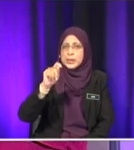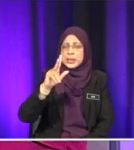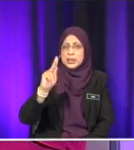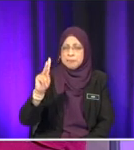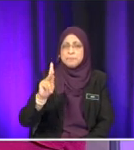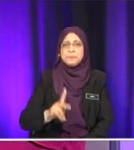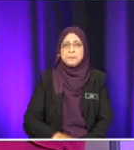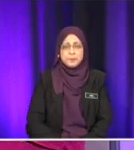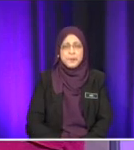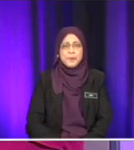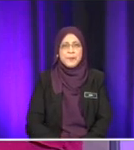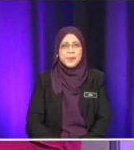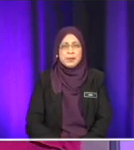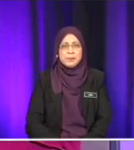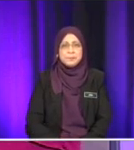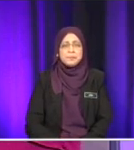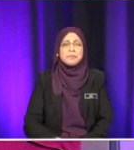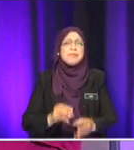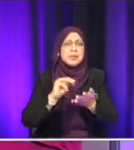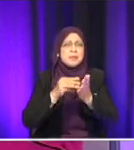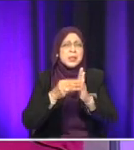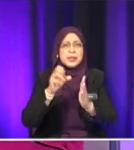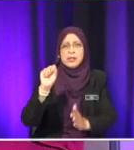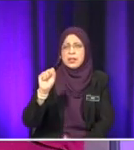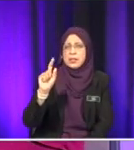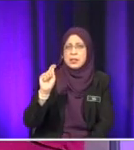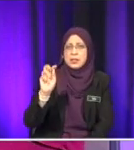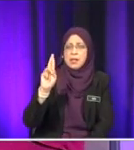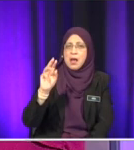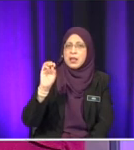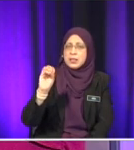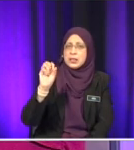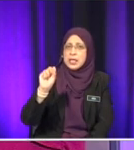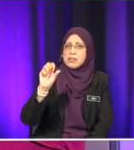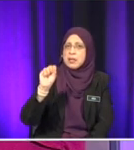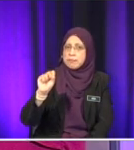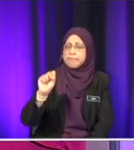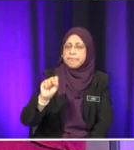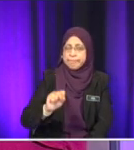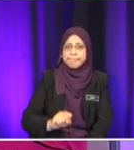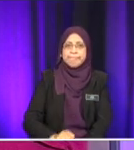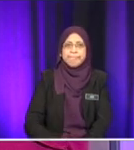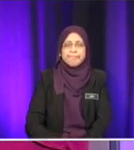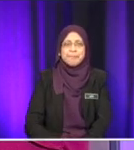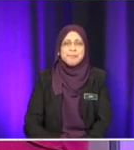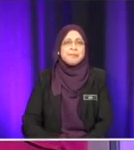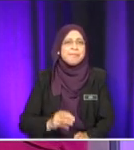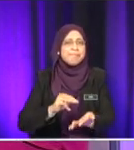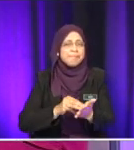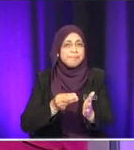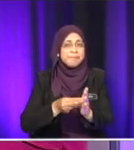saya lihat hasil karya itu memang betul-betul tidak bergerak dan pegunun maksudnya